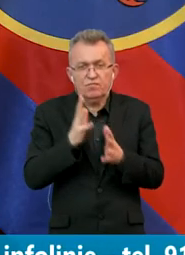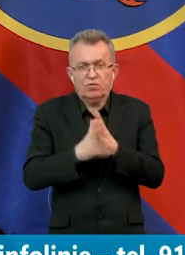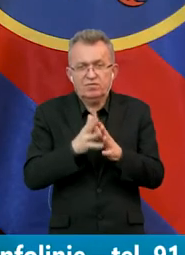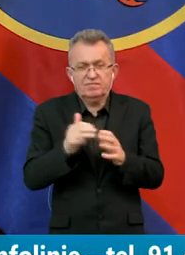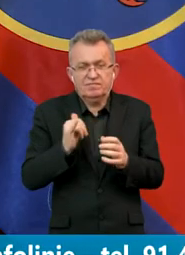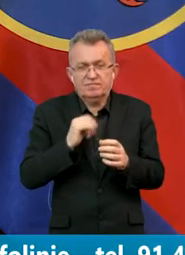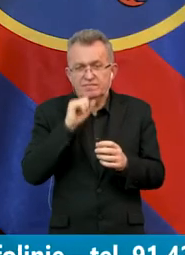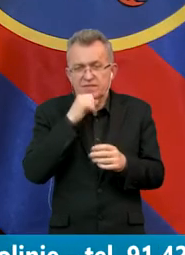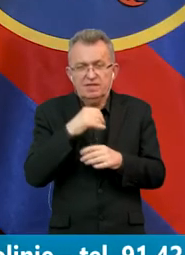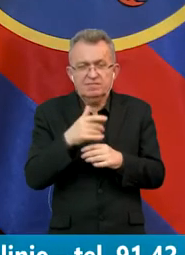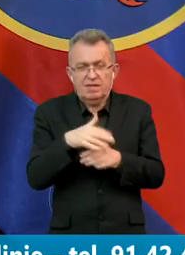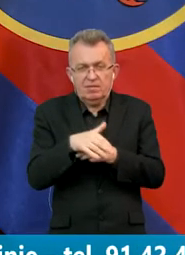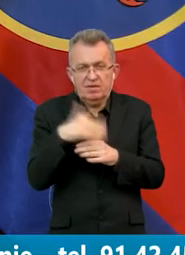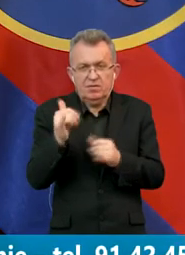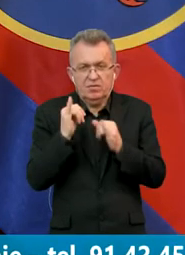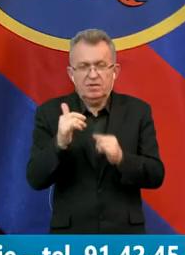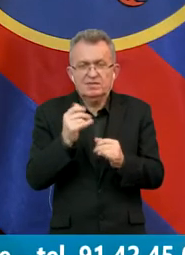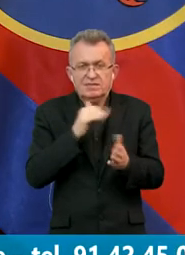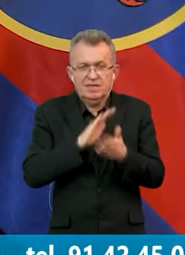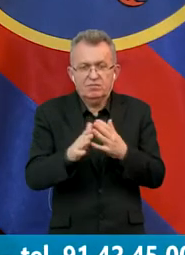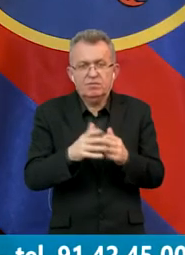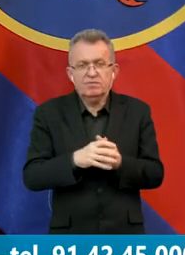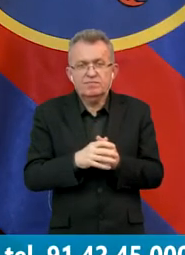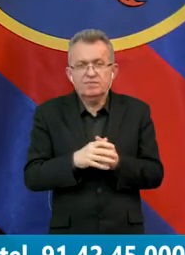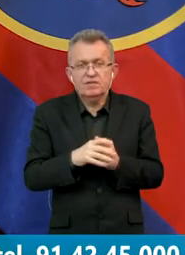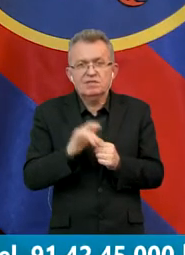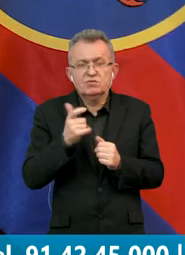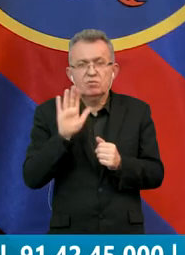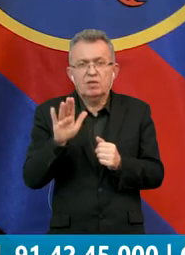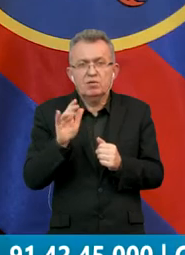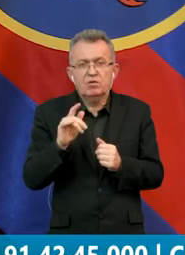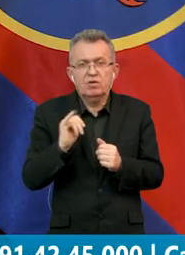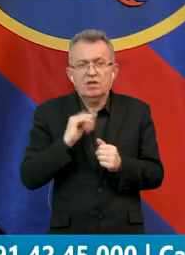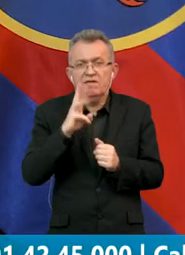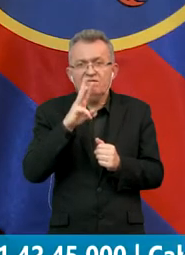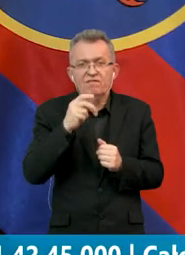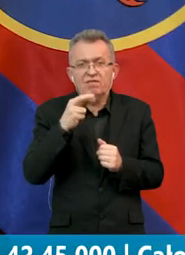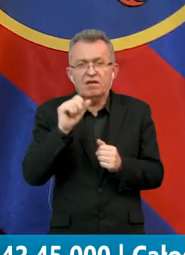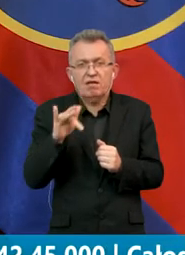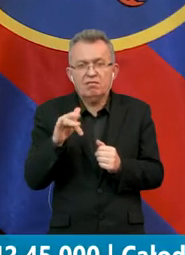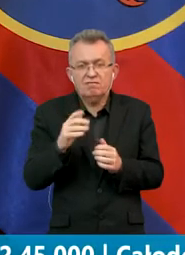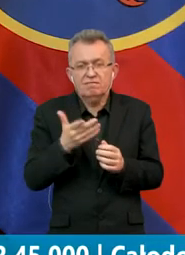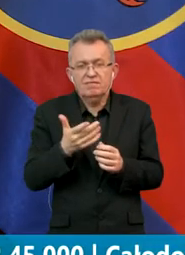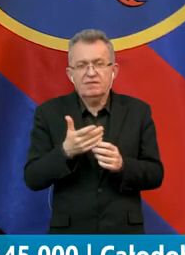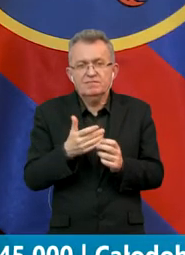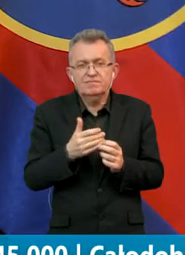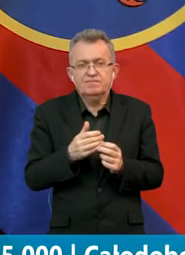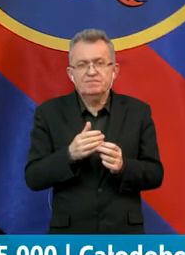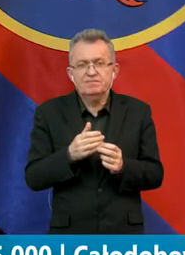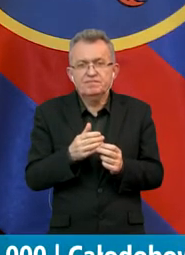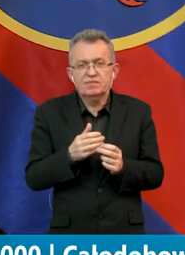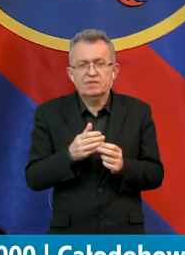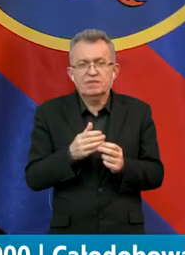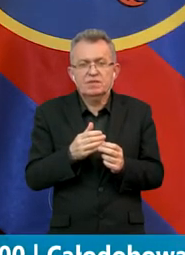miastach? Panie Pawle, nie wiem, co Pan rozumie pod pojęciem weterani, bo rzeczywiście z